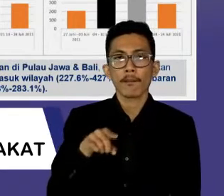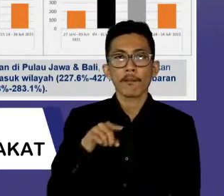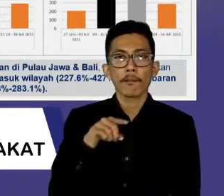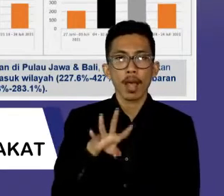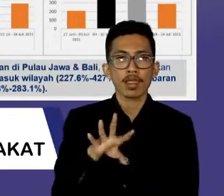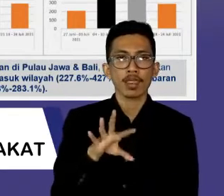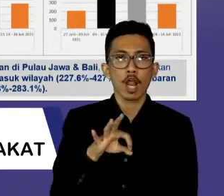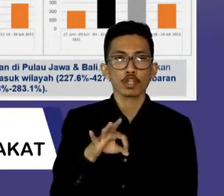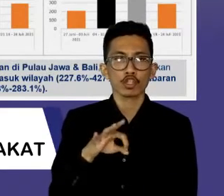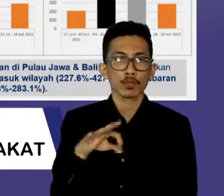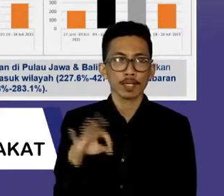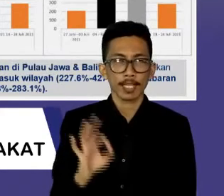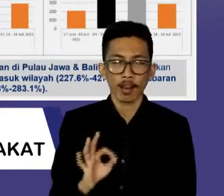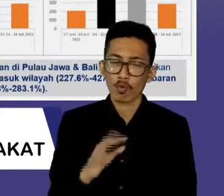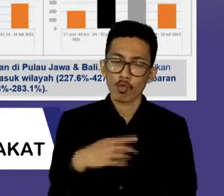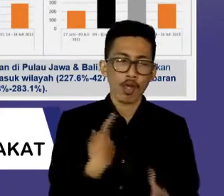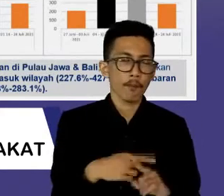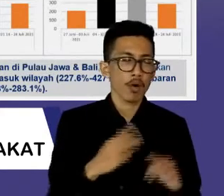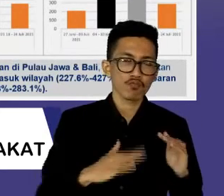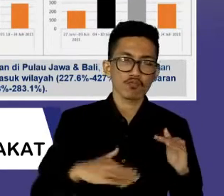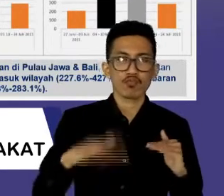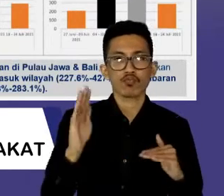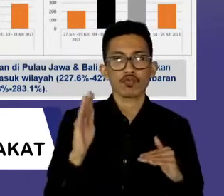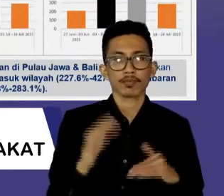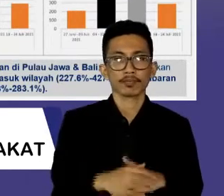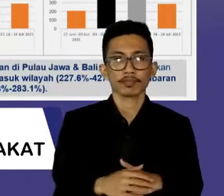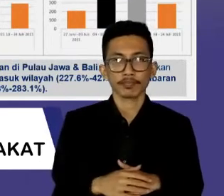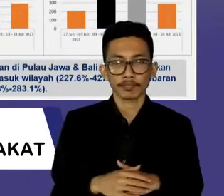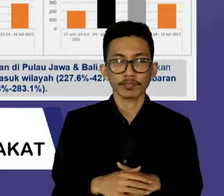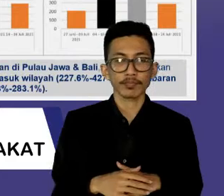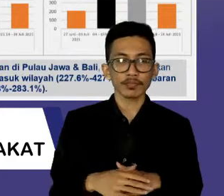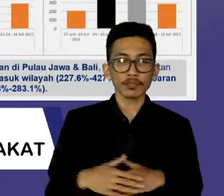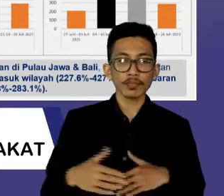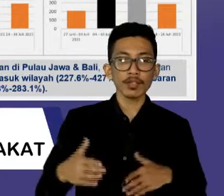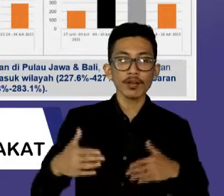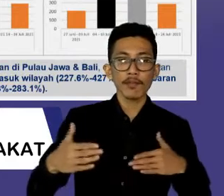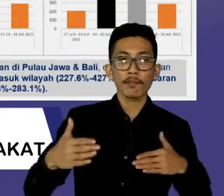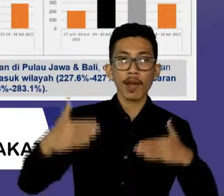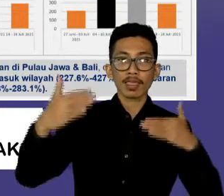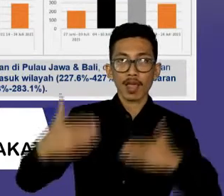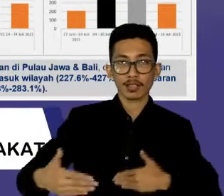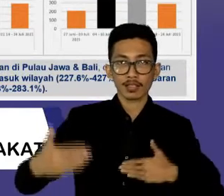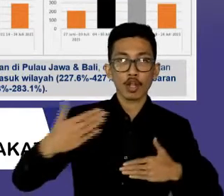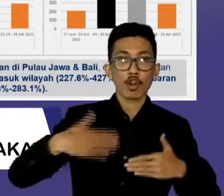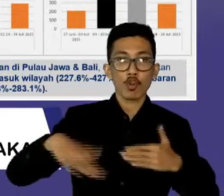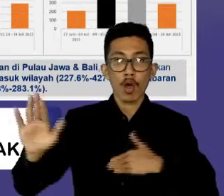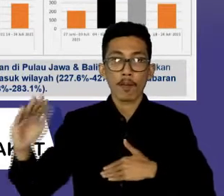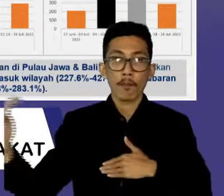300-462% bertambahnya. Kemudian keluar masuk wilayah, pembatasan keluar masuk wilayah, ini naik